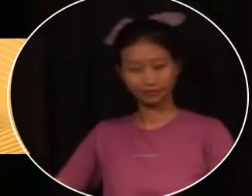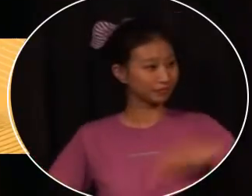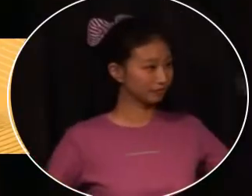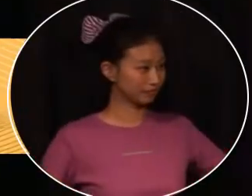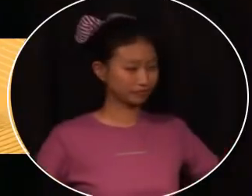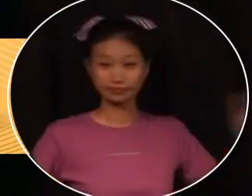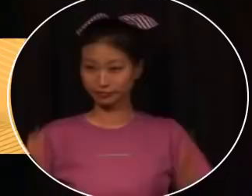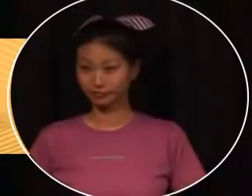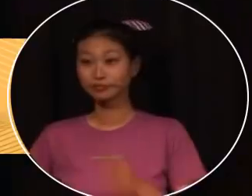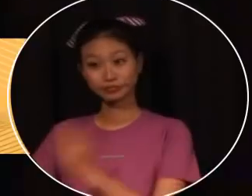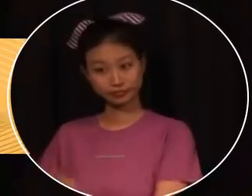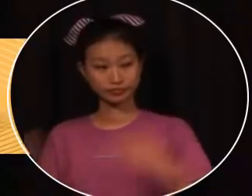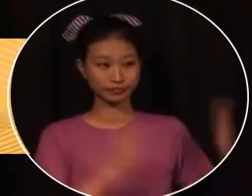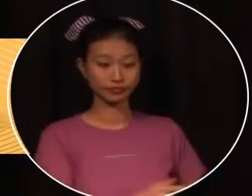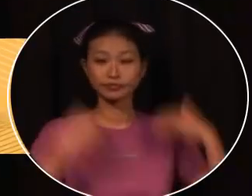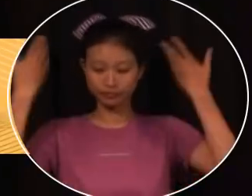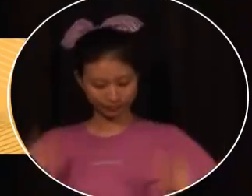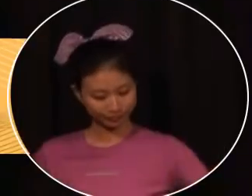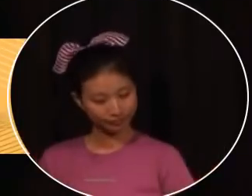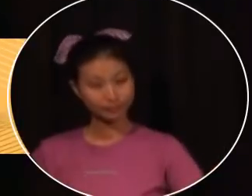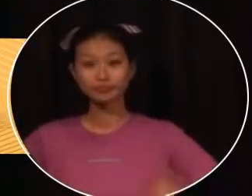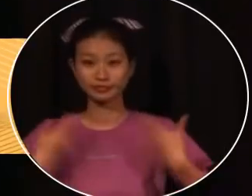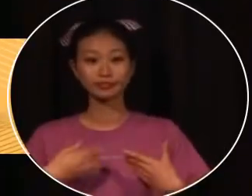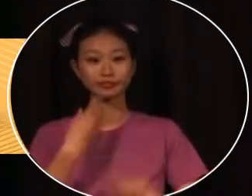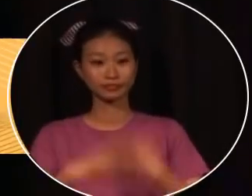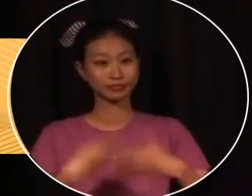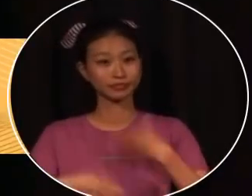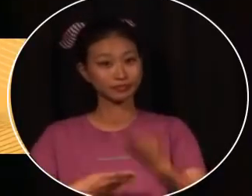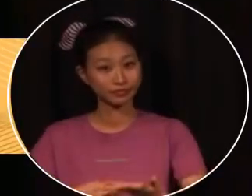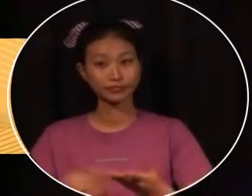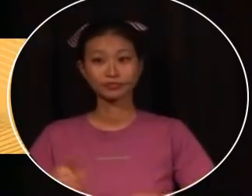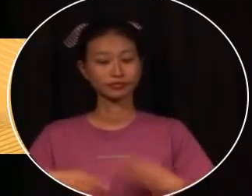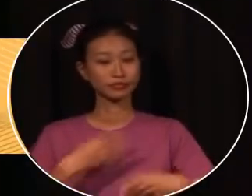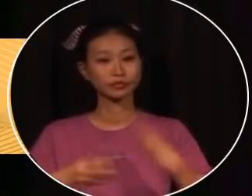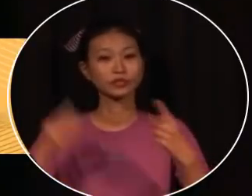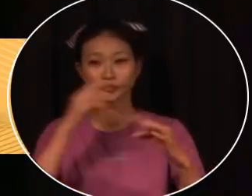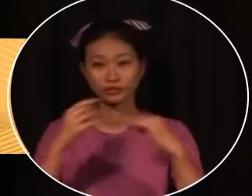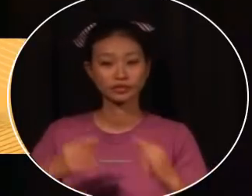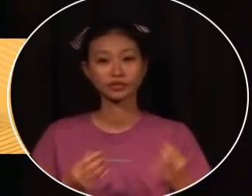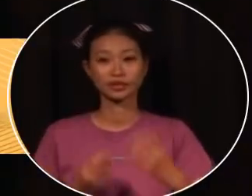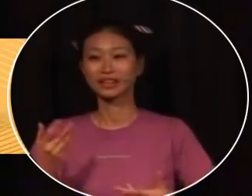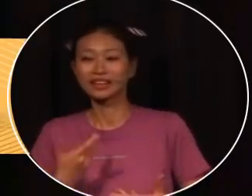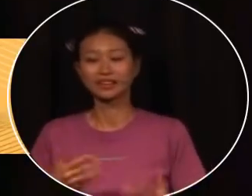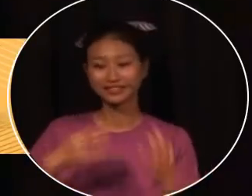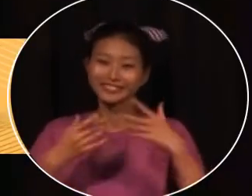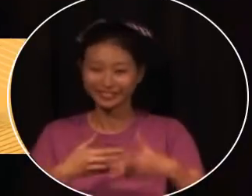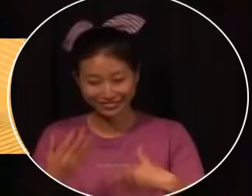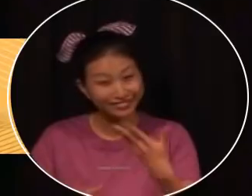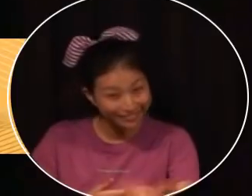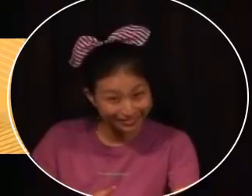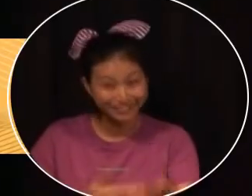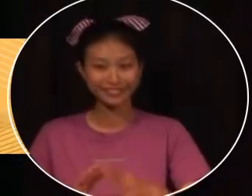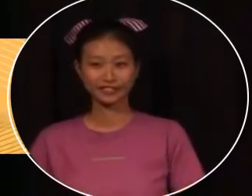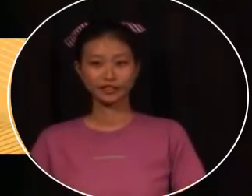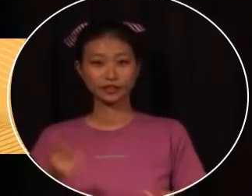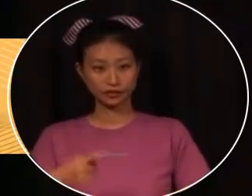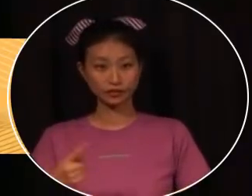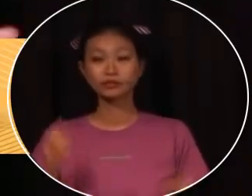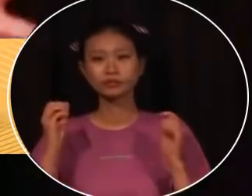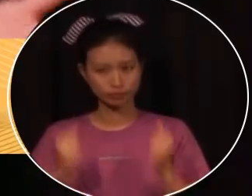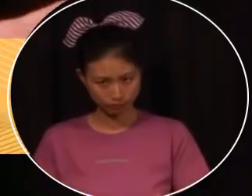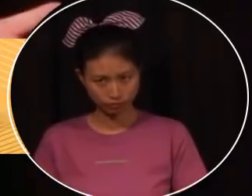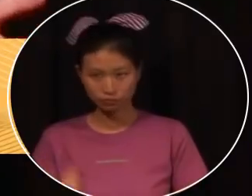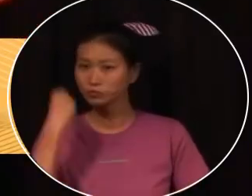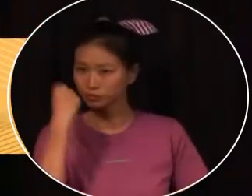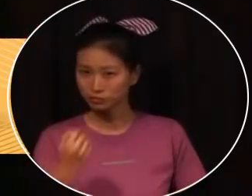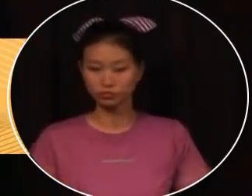东西，我是觉得很不错啦。但你有没有想过说，今天往地心一直挖，会热啊？ 哦，是。 那会热的时候该怎么办？那